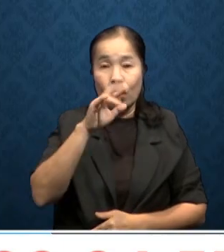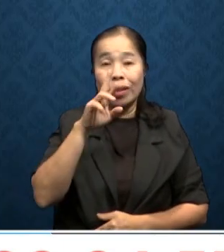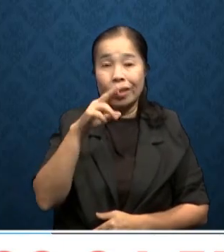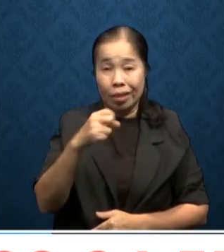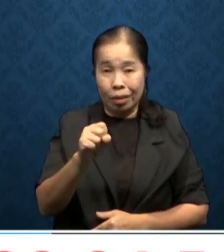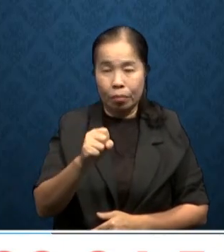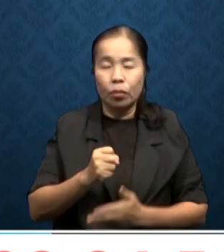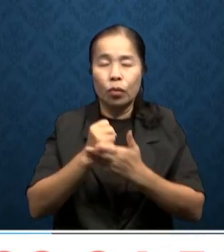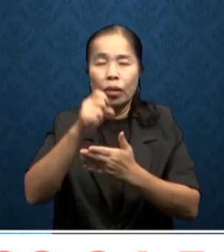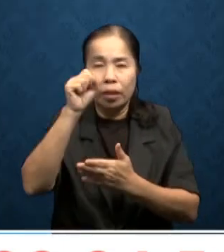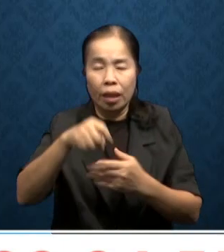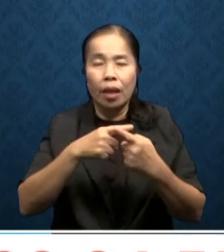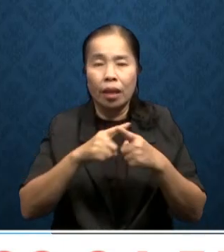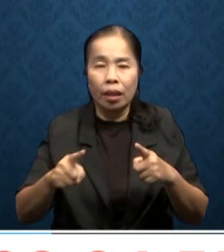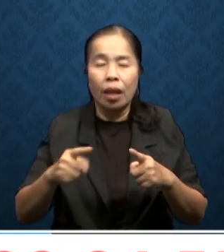ครั